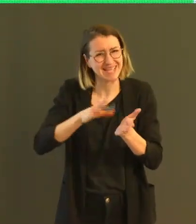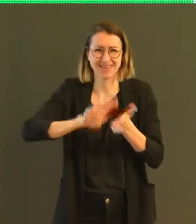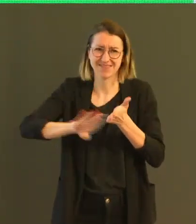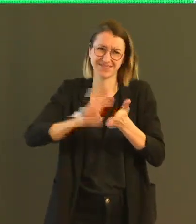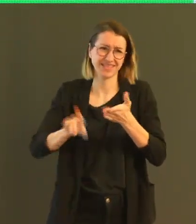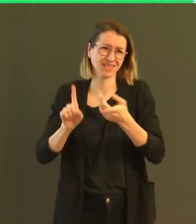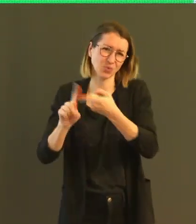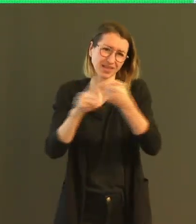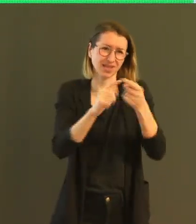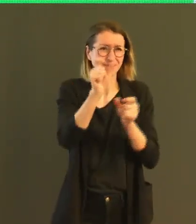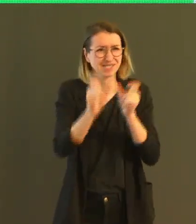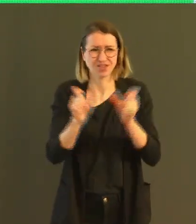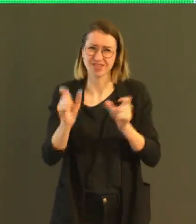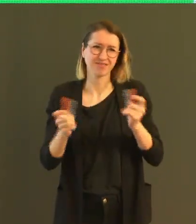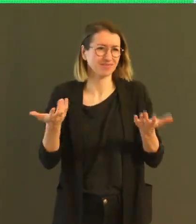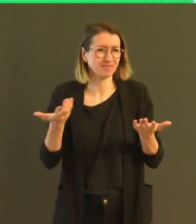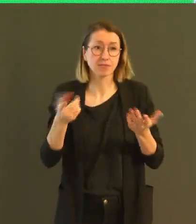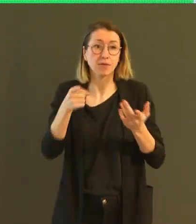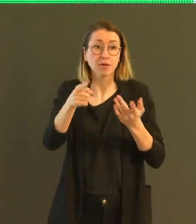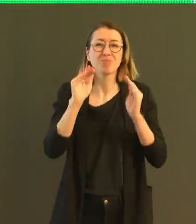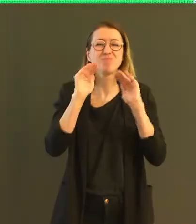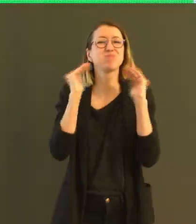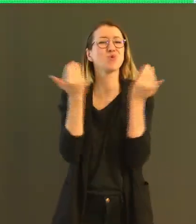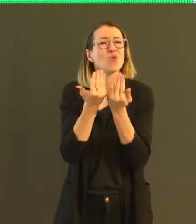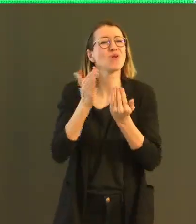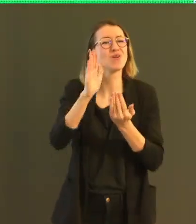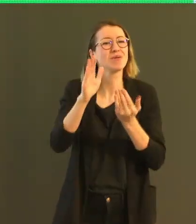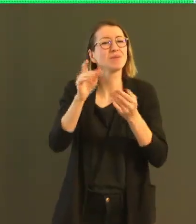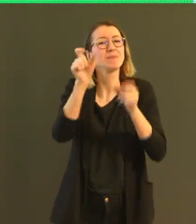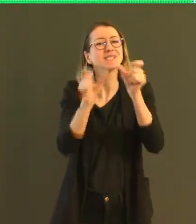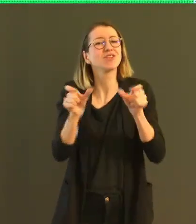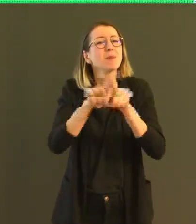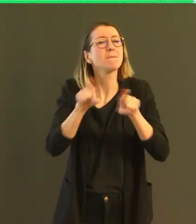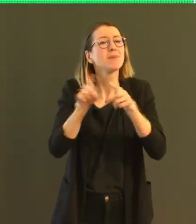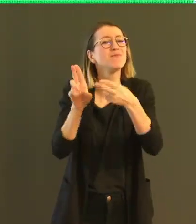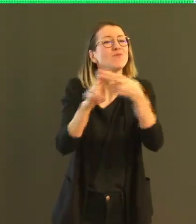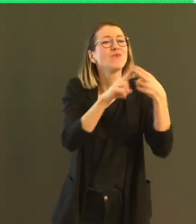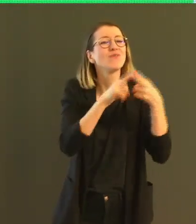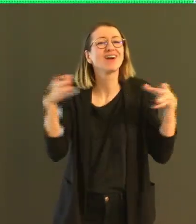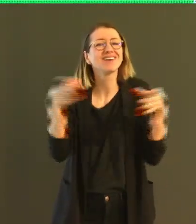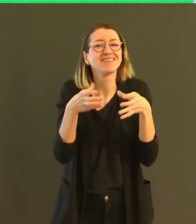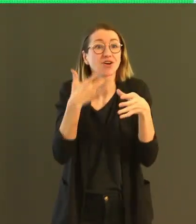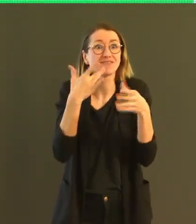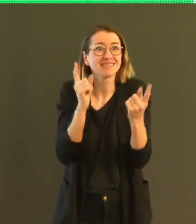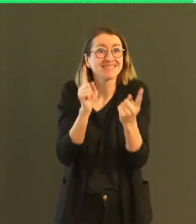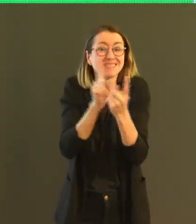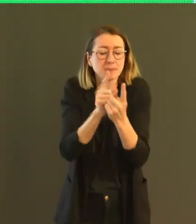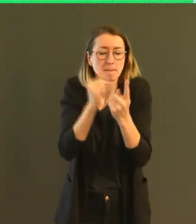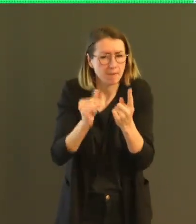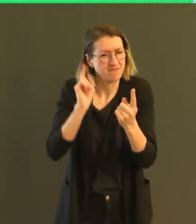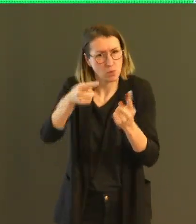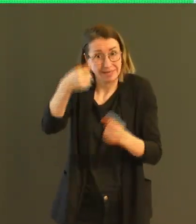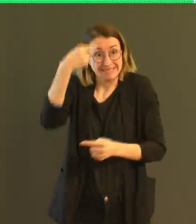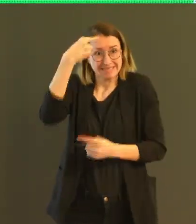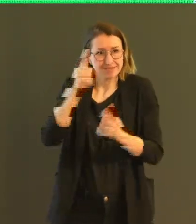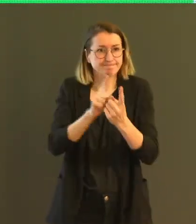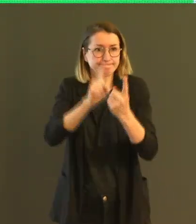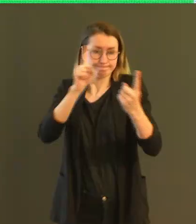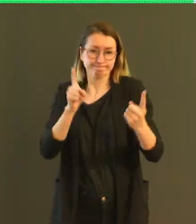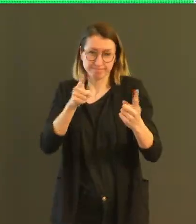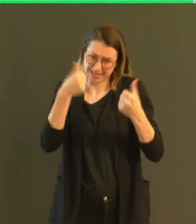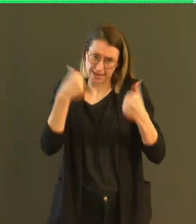bulles qui peuvent qu on lancer maintenant parfois être plus proches l'une de l'autre nous vous dirons sur ces points là qui sont bien connues insisté simplement sur